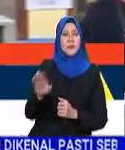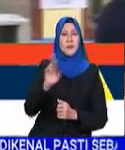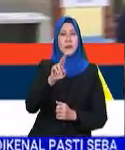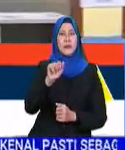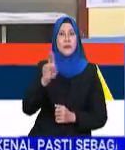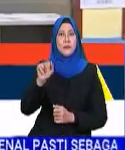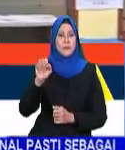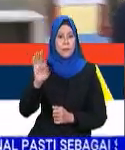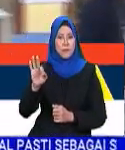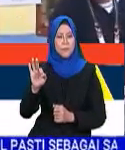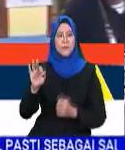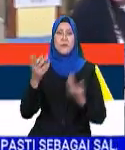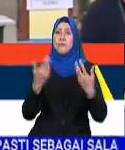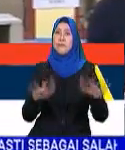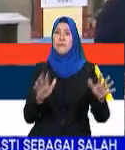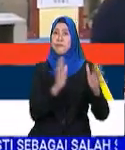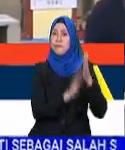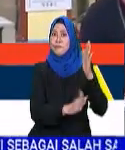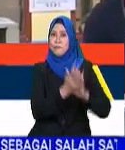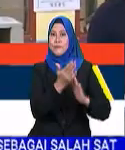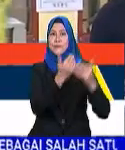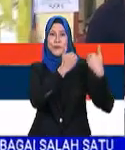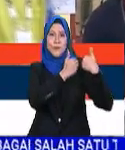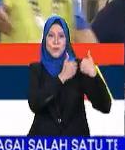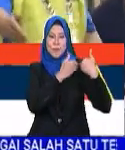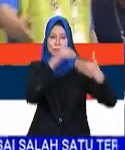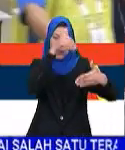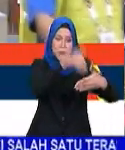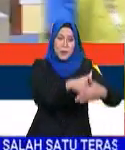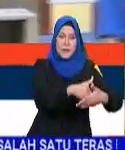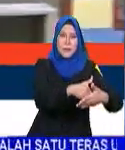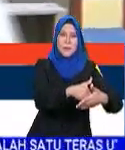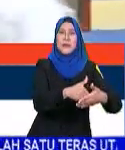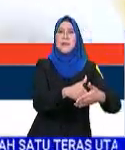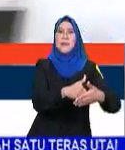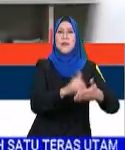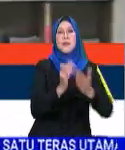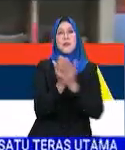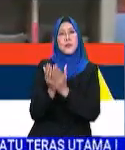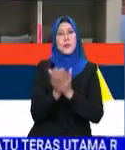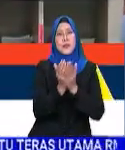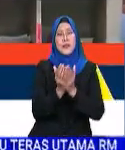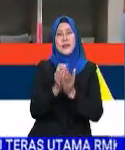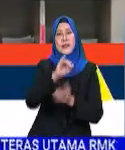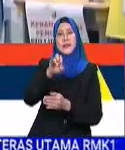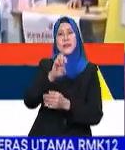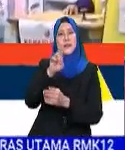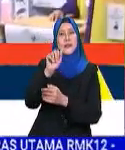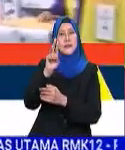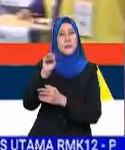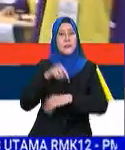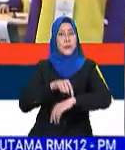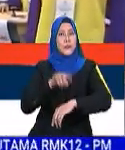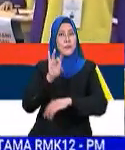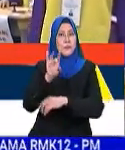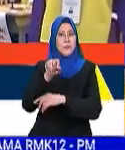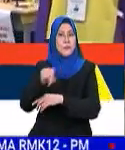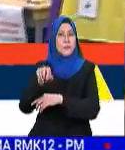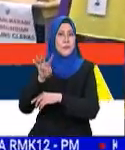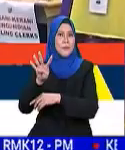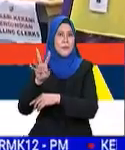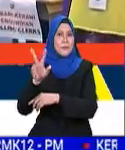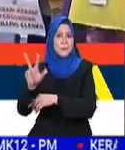Rauf Yusof, selesai menjalankan tanggungjawab mengundi di pusat pengundian Sekolah Kebangsaan Jeram pada 8.43 minit